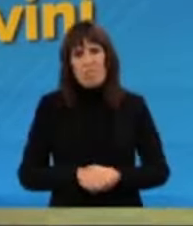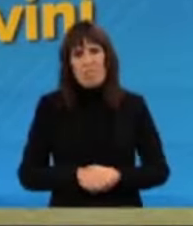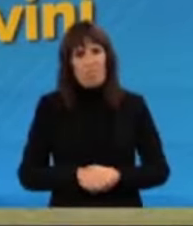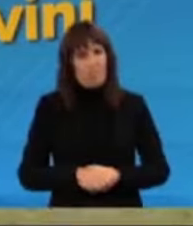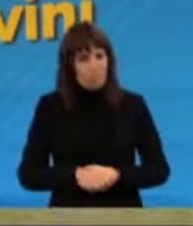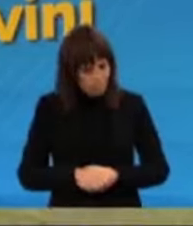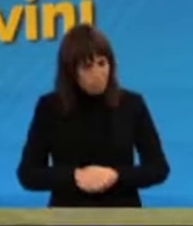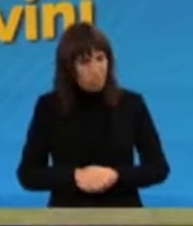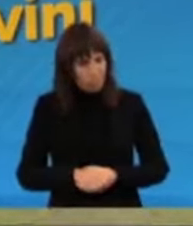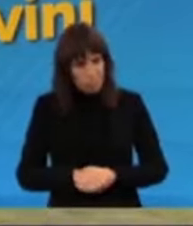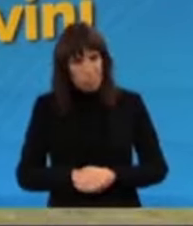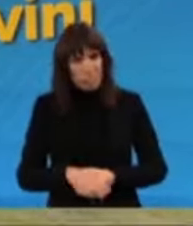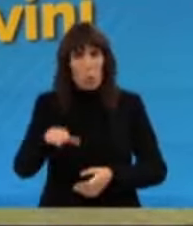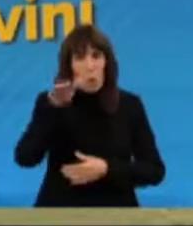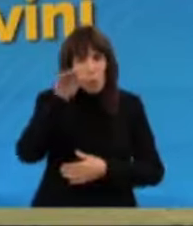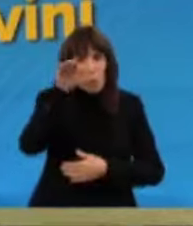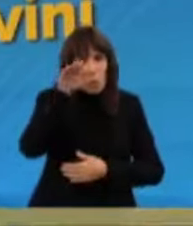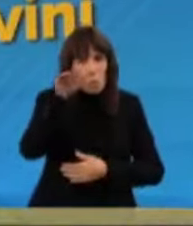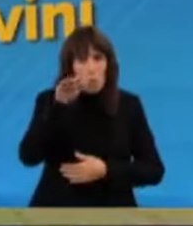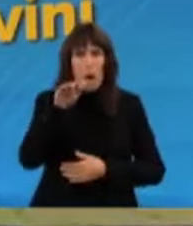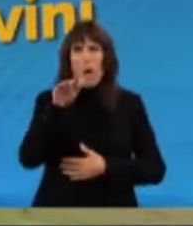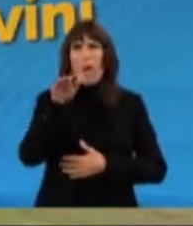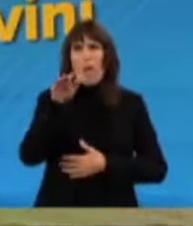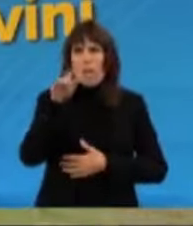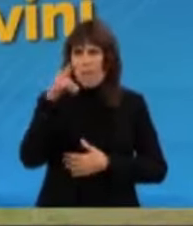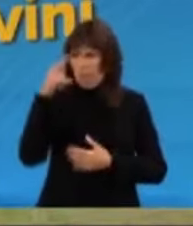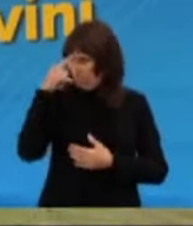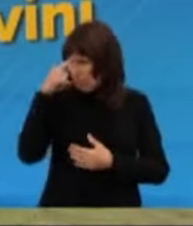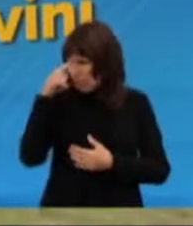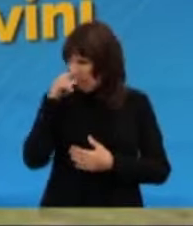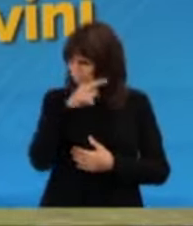Tante volte il futuro ci può sembrare difficile, lo sapete bene,